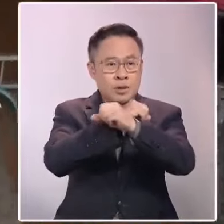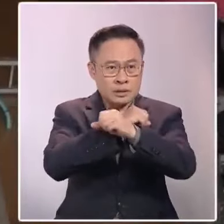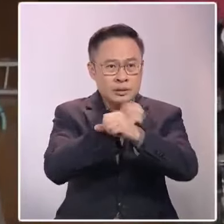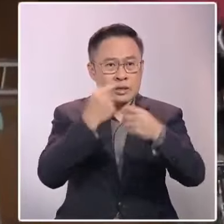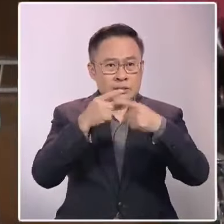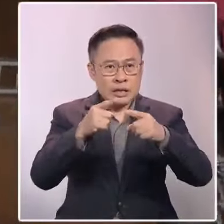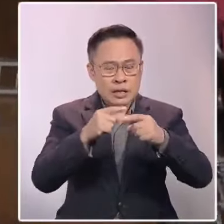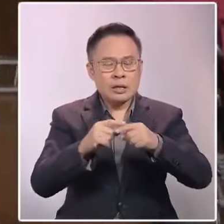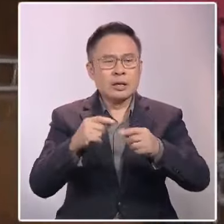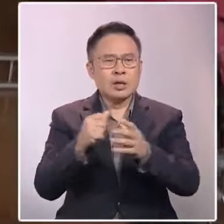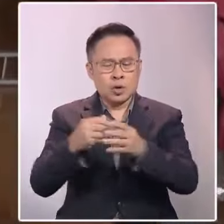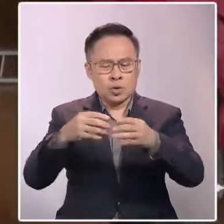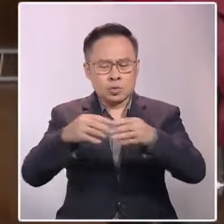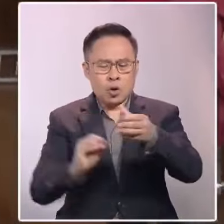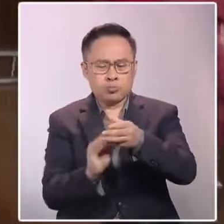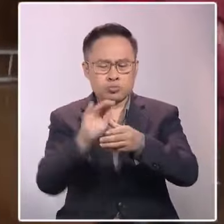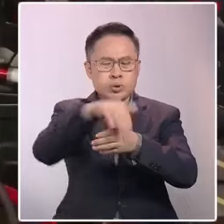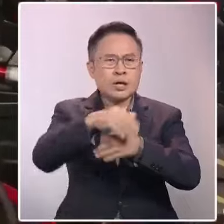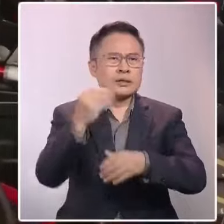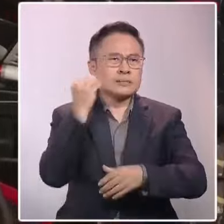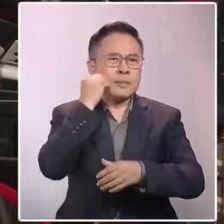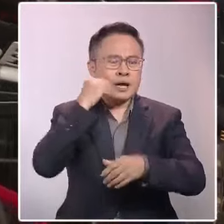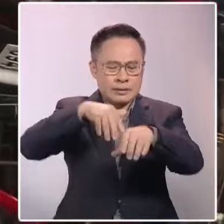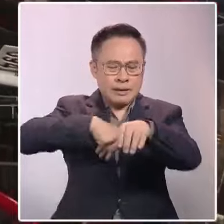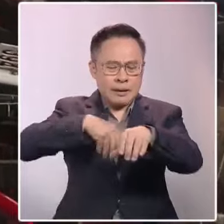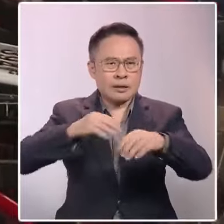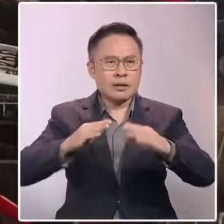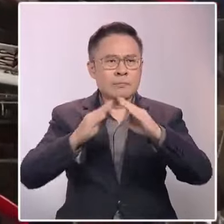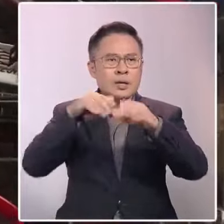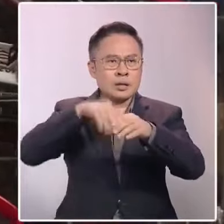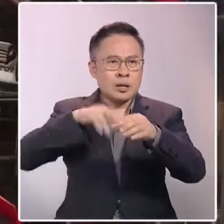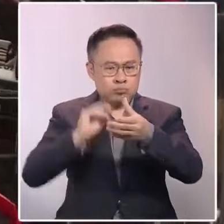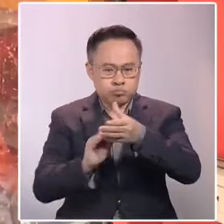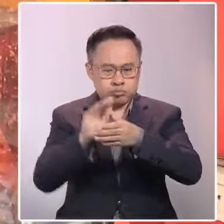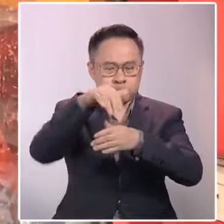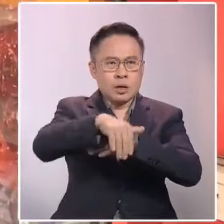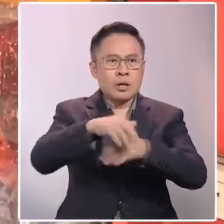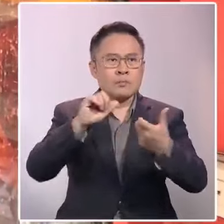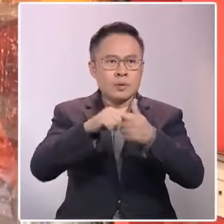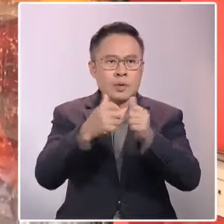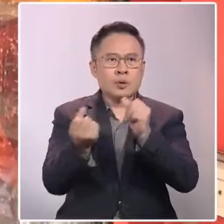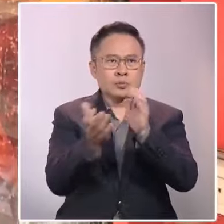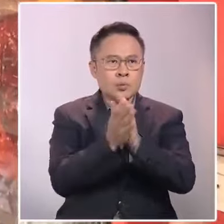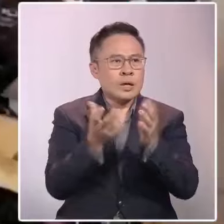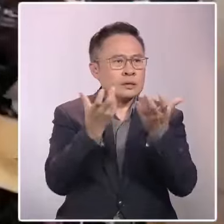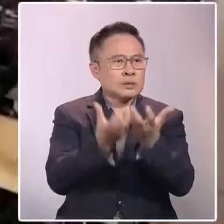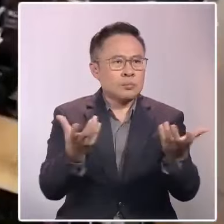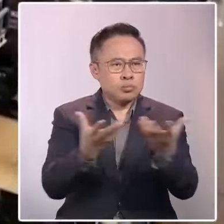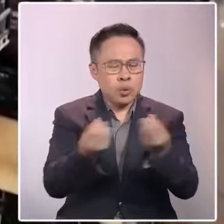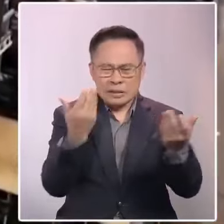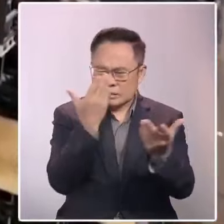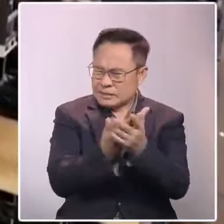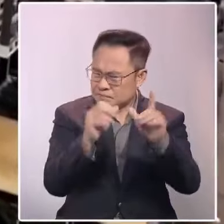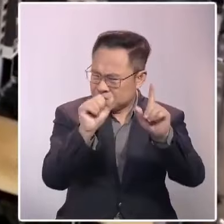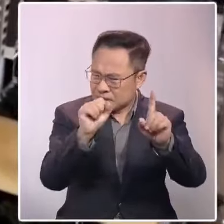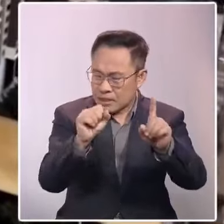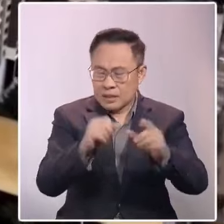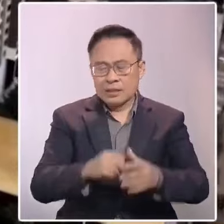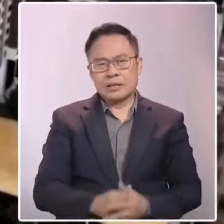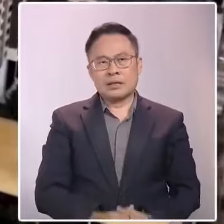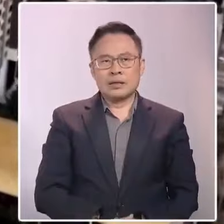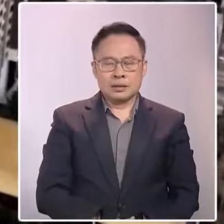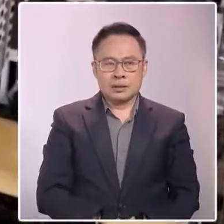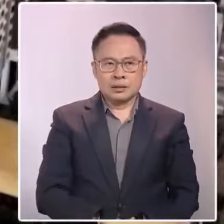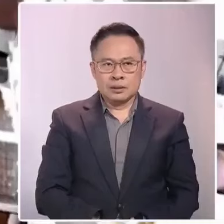านแต่ว่าน้ำทะลักผ่านท่อระบายน้ำหลังบ้านเข้าท่วมสินค้าข้าวของเสียหายนับแสนบาทครับและจากภาพมุมสูง